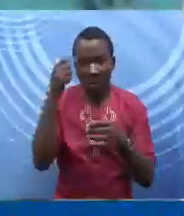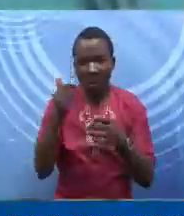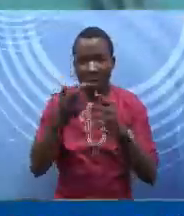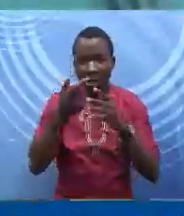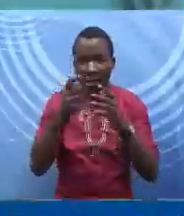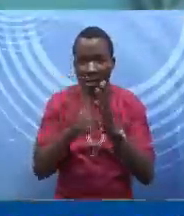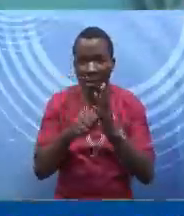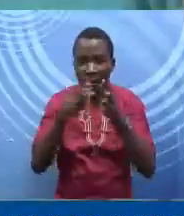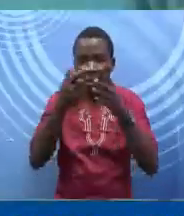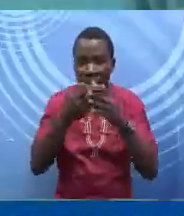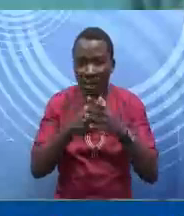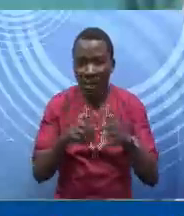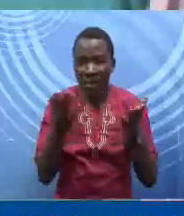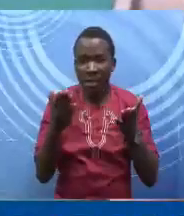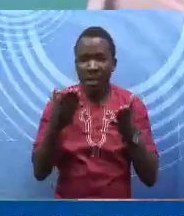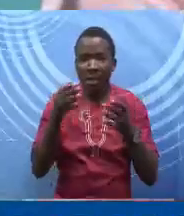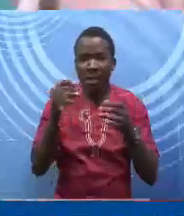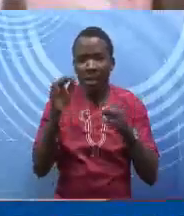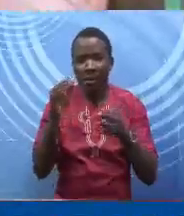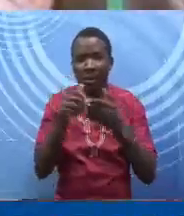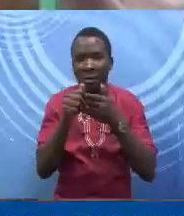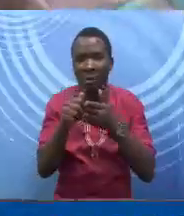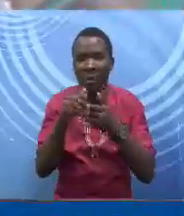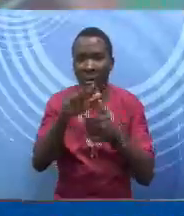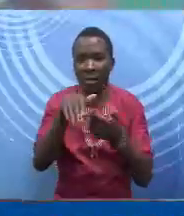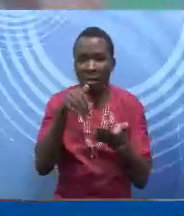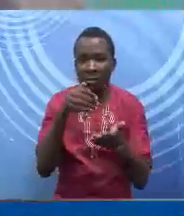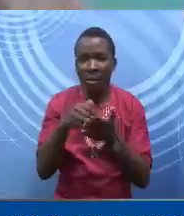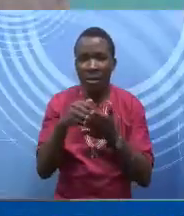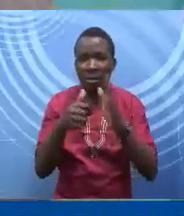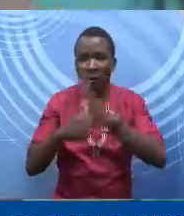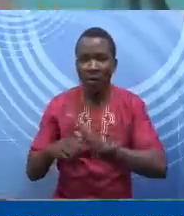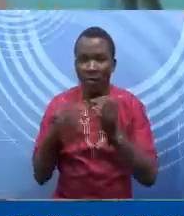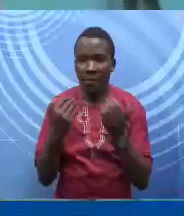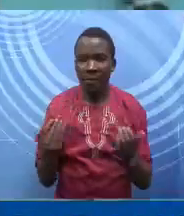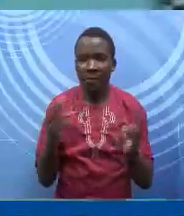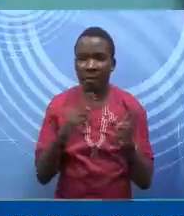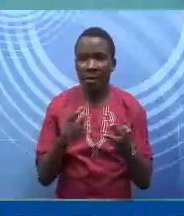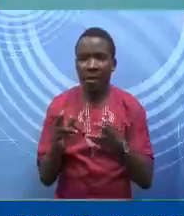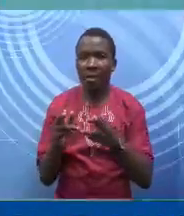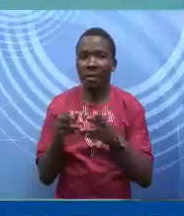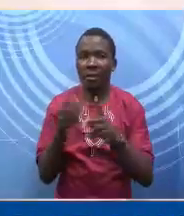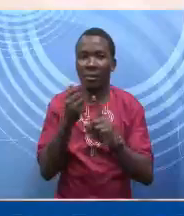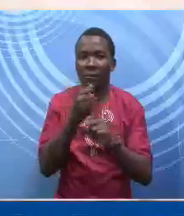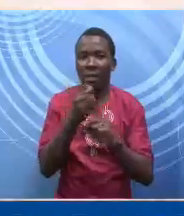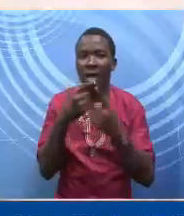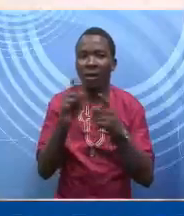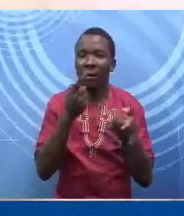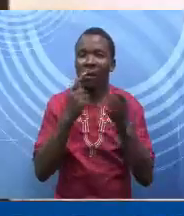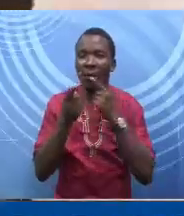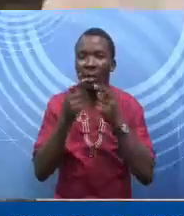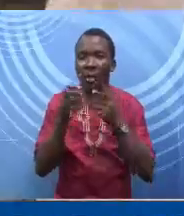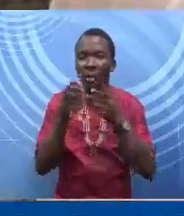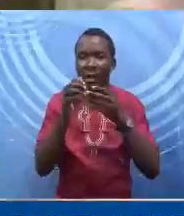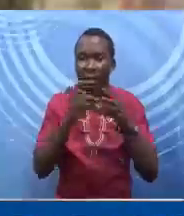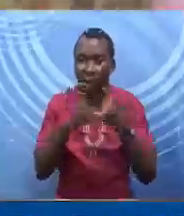kigo bwaba busanzwe buhohotera aba bana kandi busanzwe bubareberera, twavuganye na Nsabimana Nicolette, umuyobozi w'iki kigo